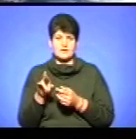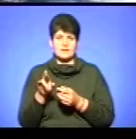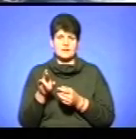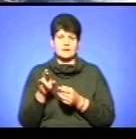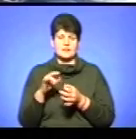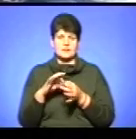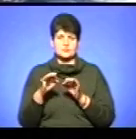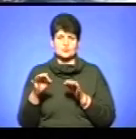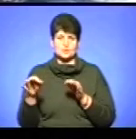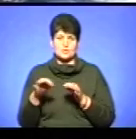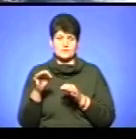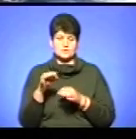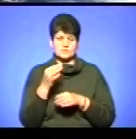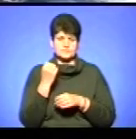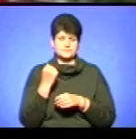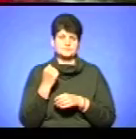ланцюжковий шов,